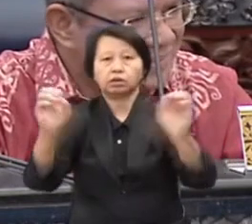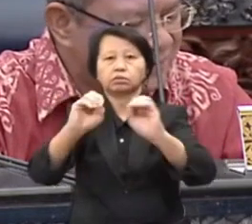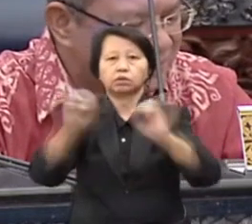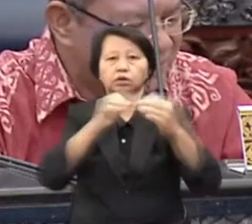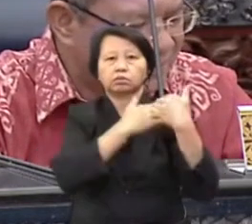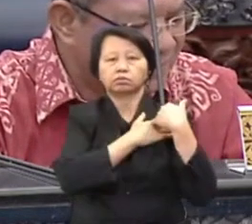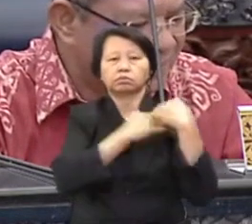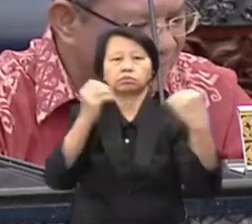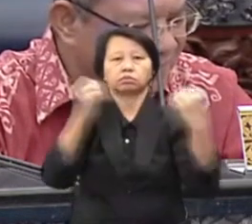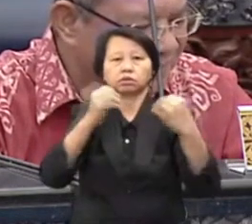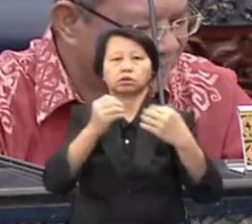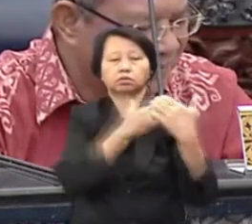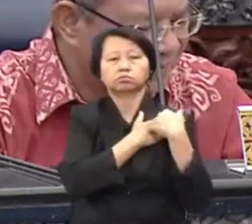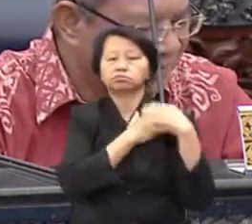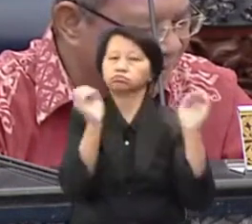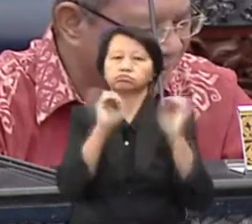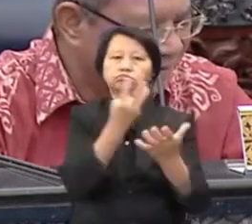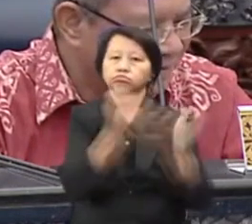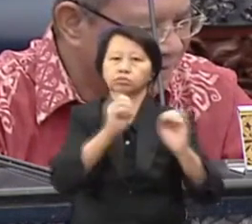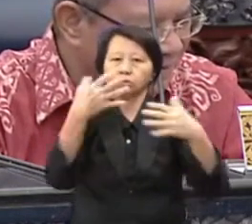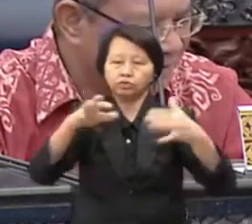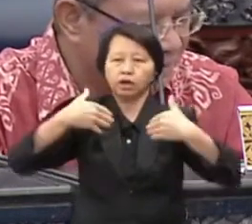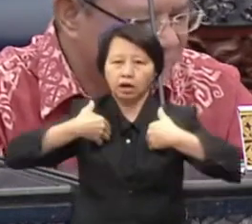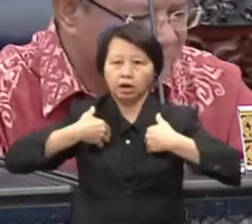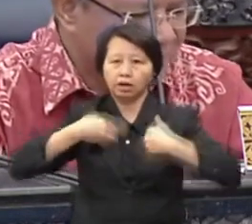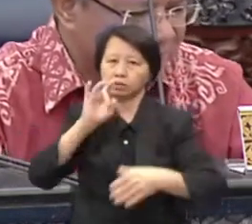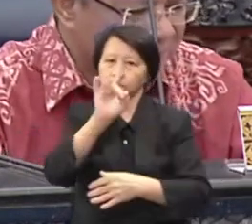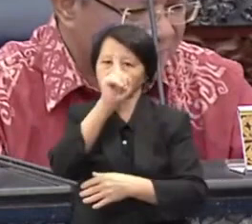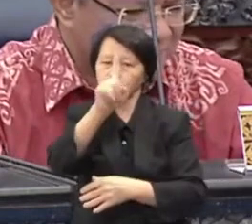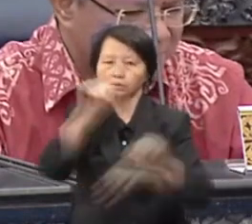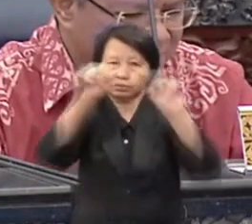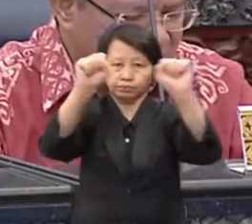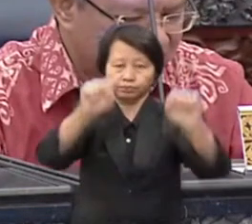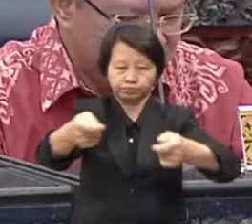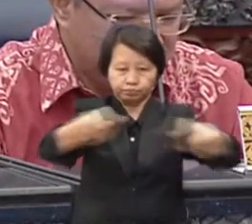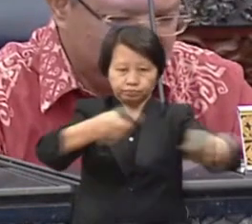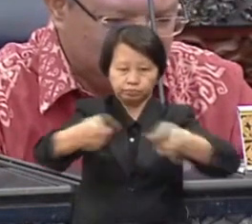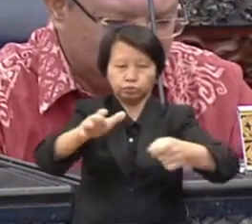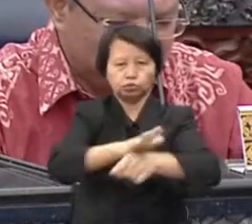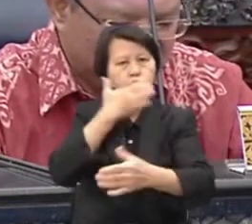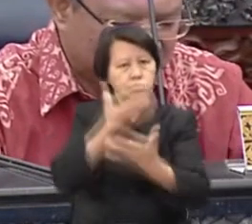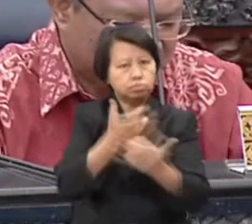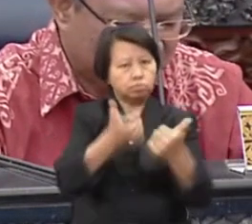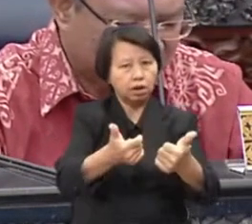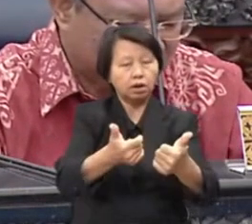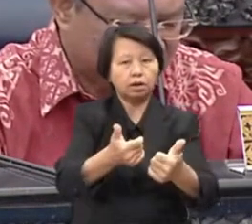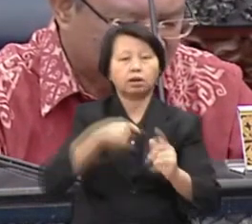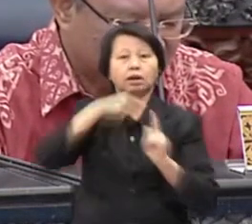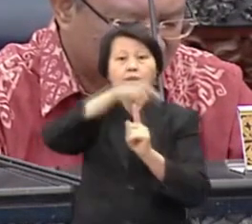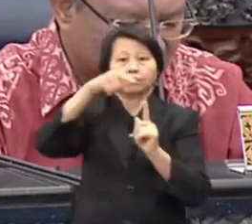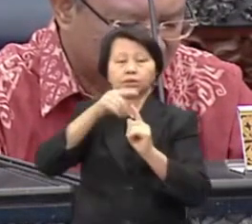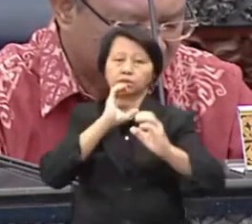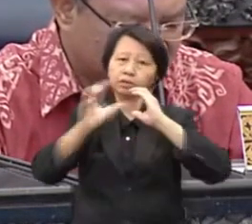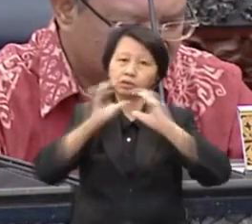memegang folio dan telah mewujudkan satu sistem tapi urusnya cukup baik apabila